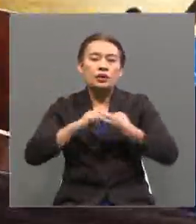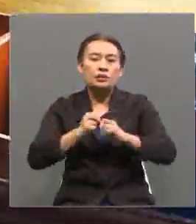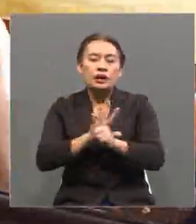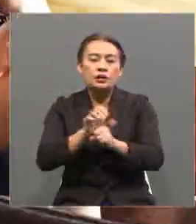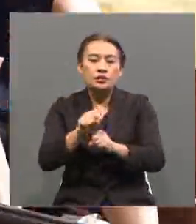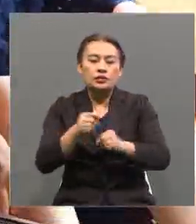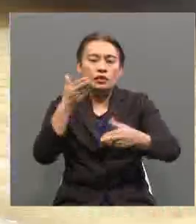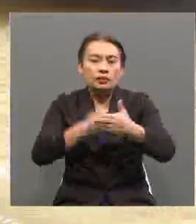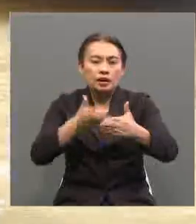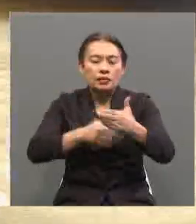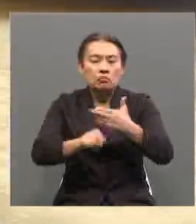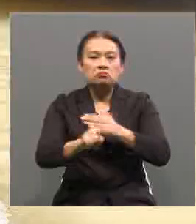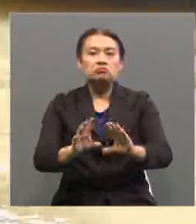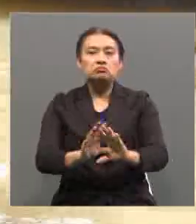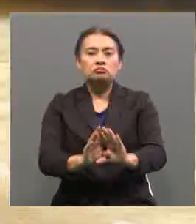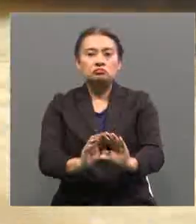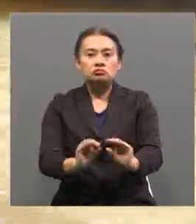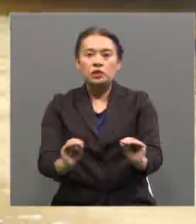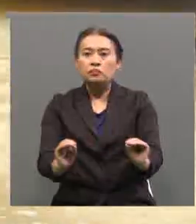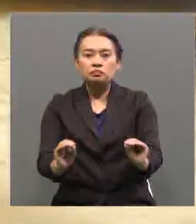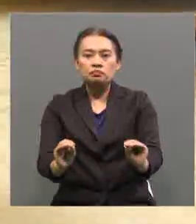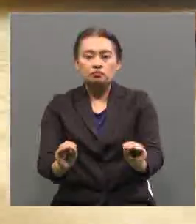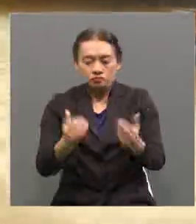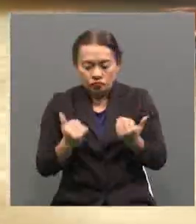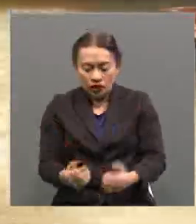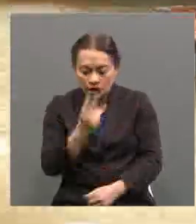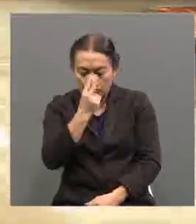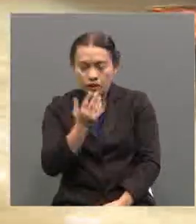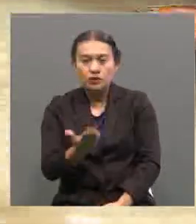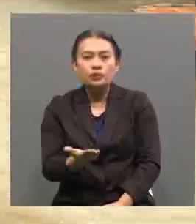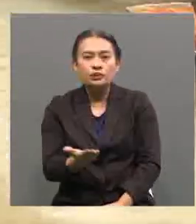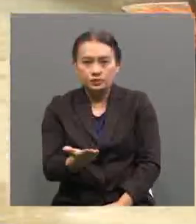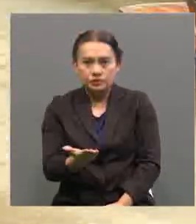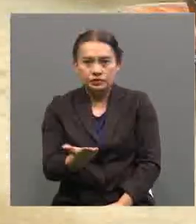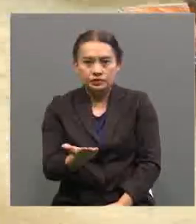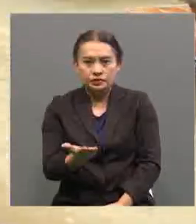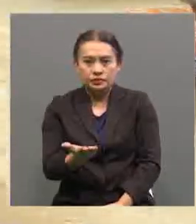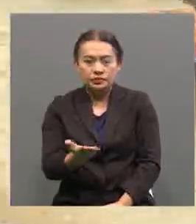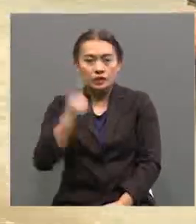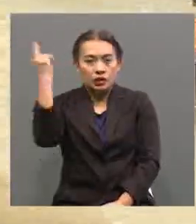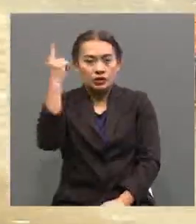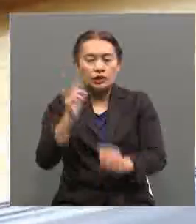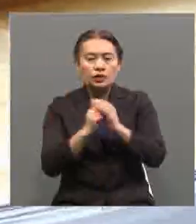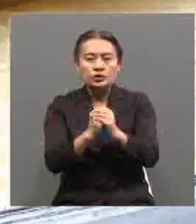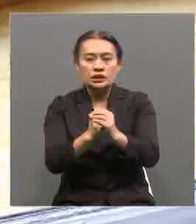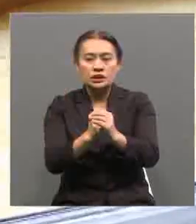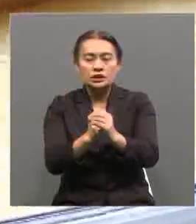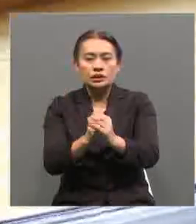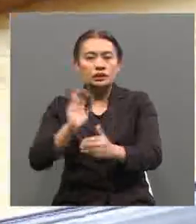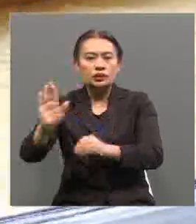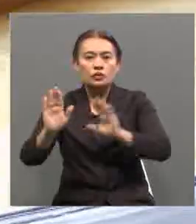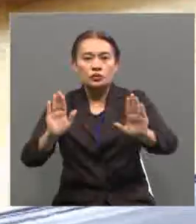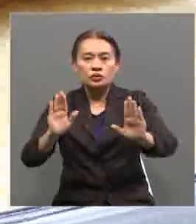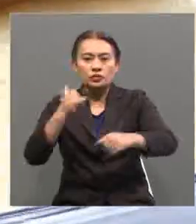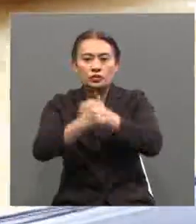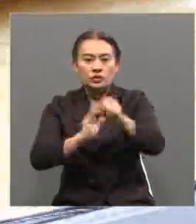โควิด 19เข้าไปเนี่ยซบเซามากนะแล้วก็นี่มาดูอย่างที่บอกคุณผู้ชมไว้พฤติกรรมของนักท่องเที่ยวชาวจีนหรือคาซัคสถานเนี่ย